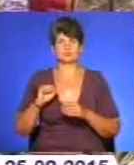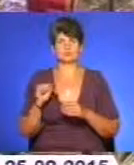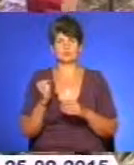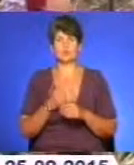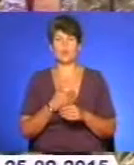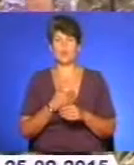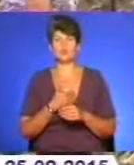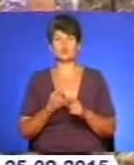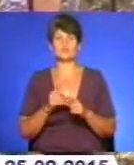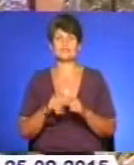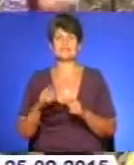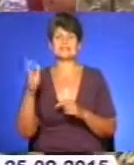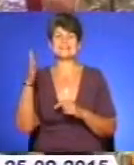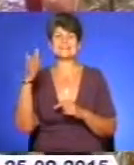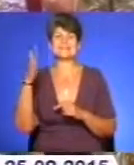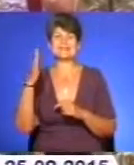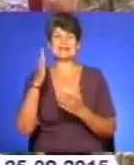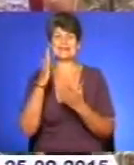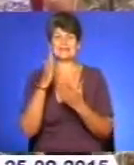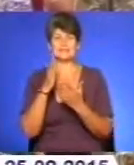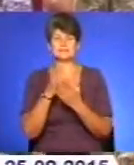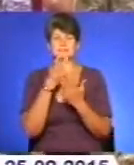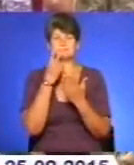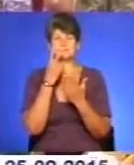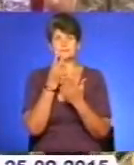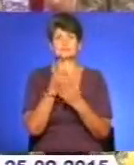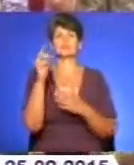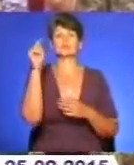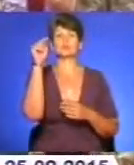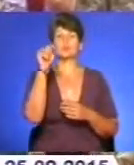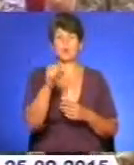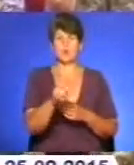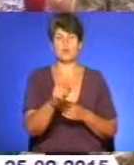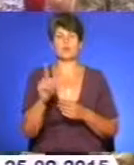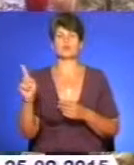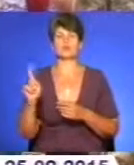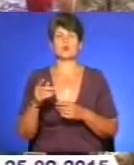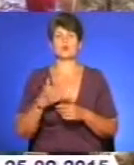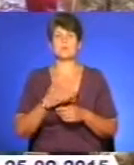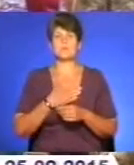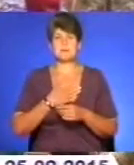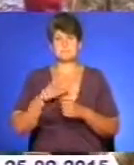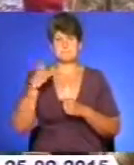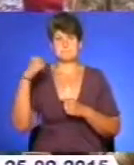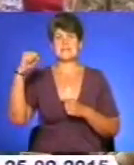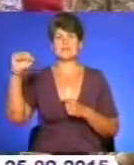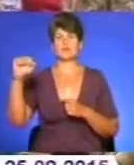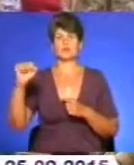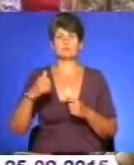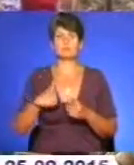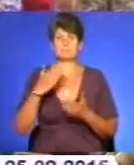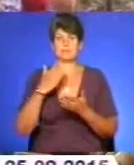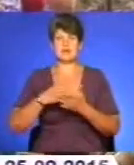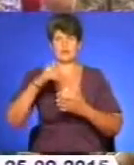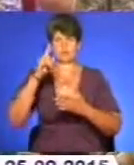щоб цей стяг став знаком того, що ми переможемо. Ми маємо віру